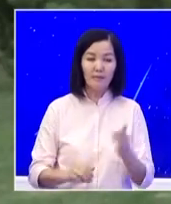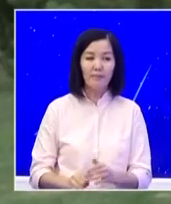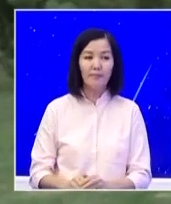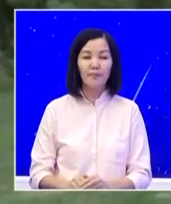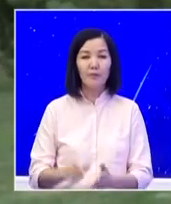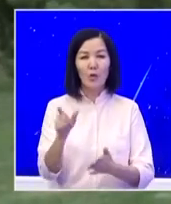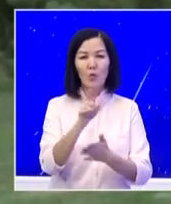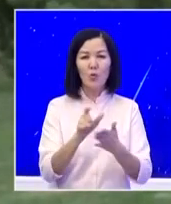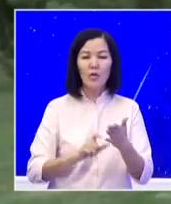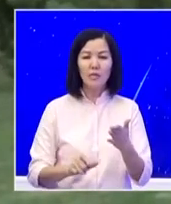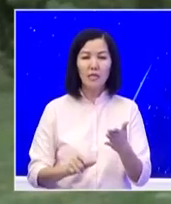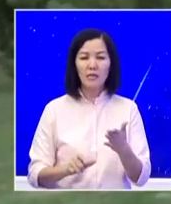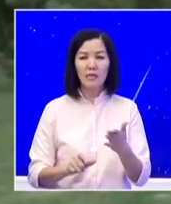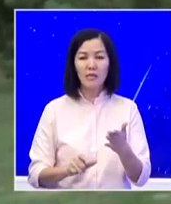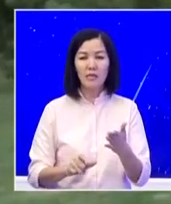Өлеңдерінде бір